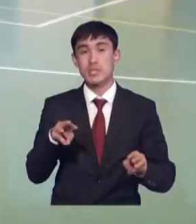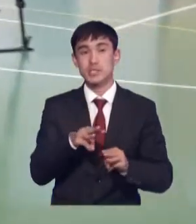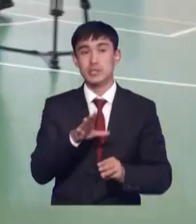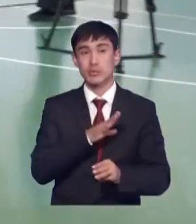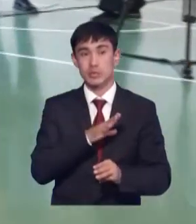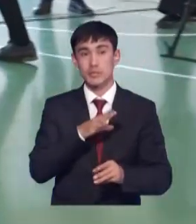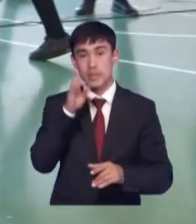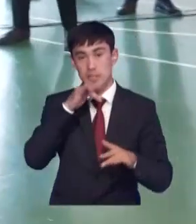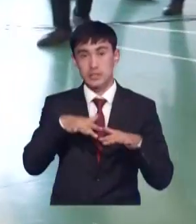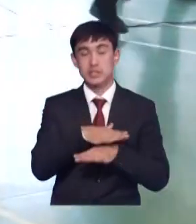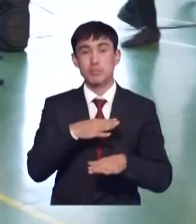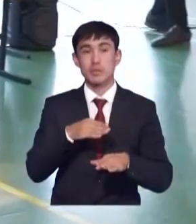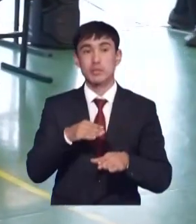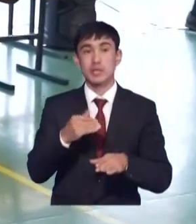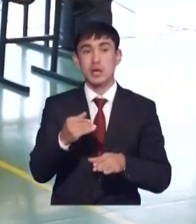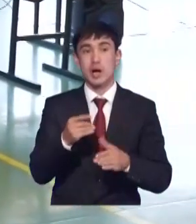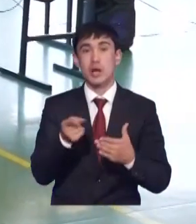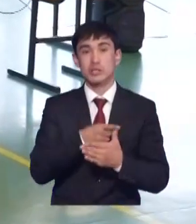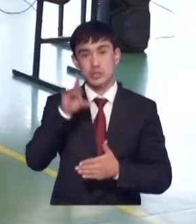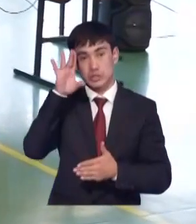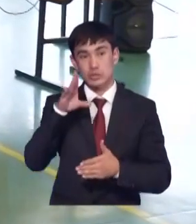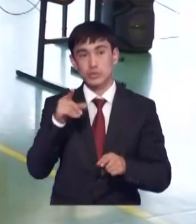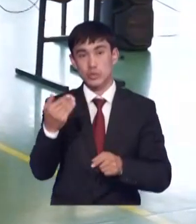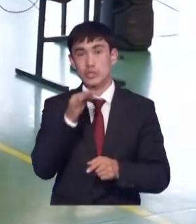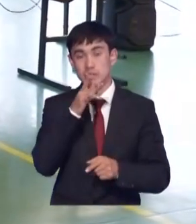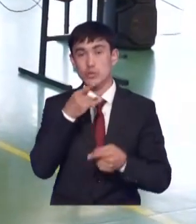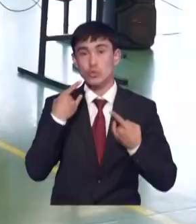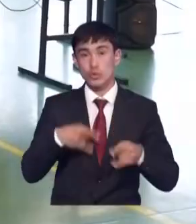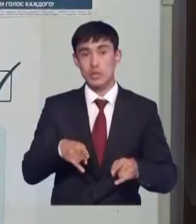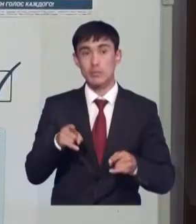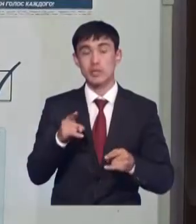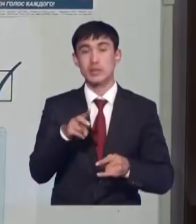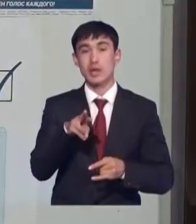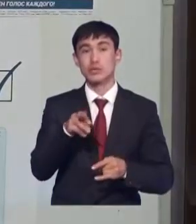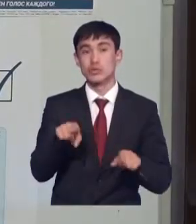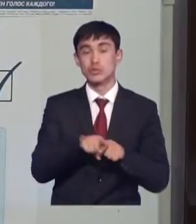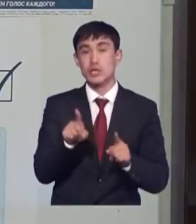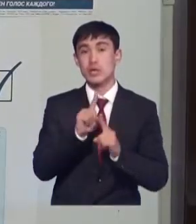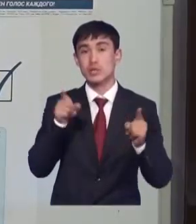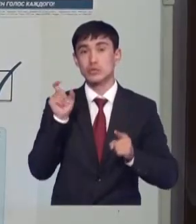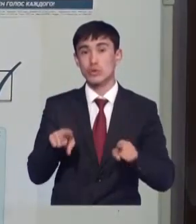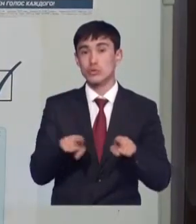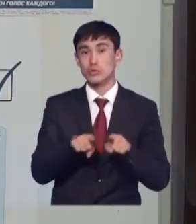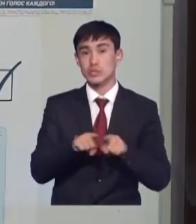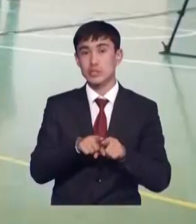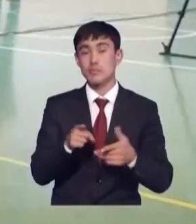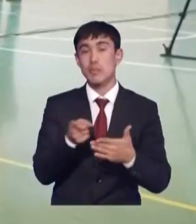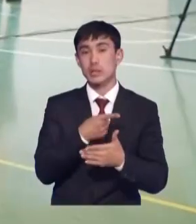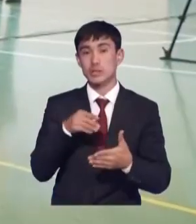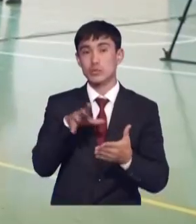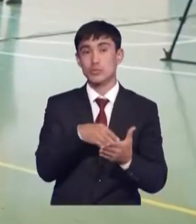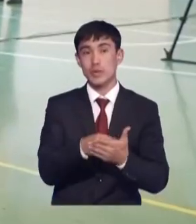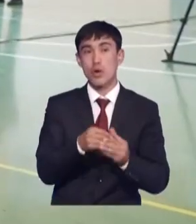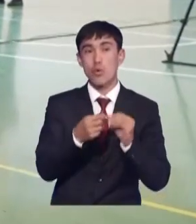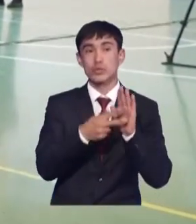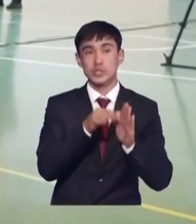болды. Ел ішінде дипломат ретінде аты шықты. Сол сәтте туылған баланы нағашылары осындай ірі тұлғаға ұқсаса деп ырымдаған екен.